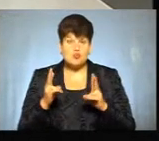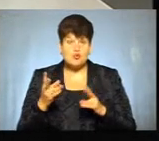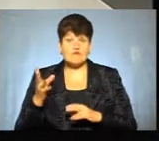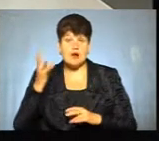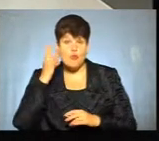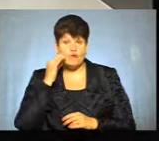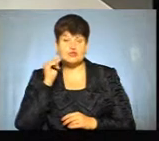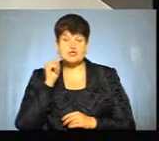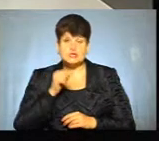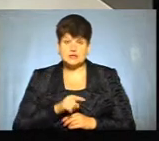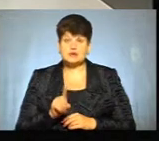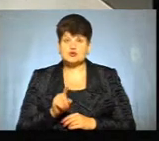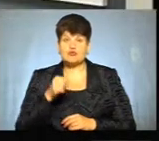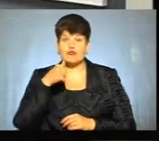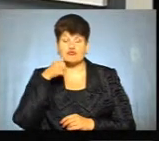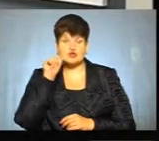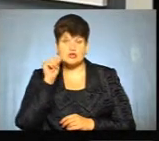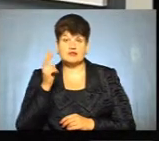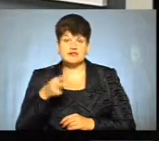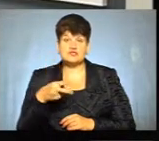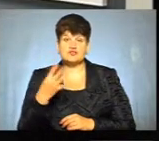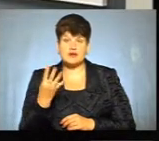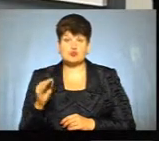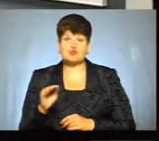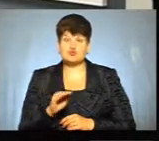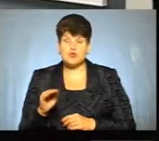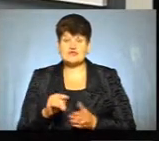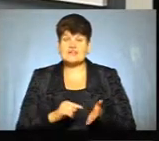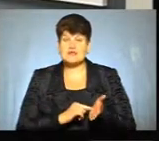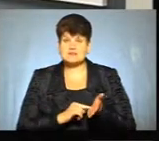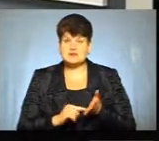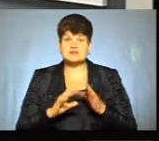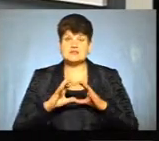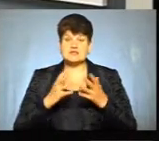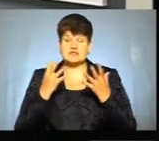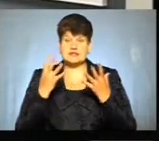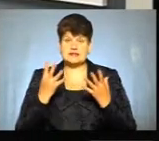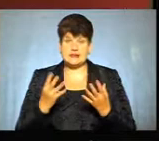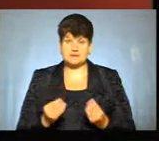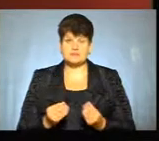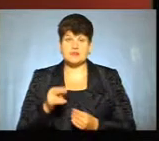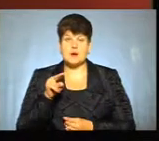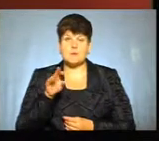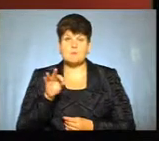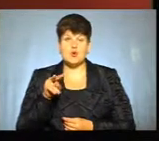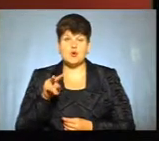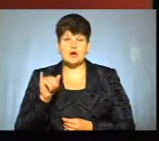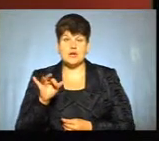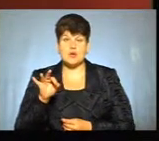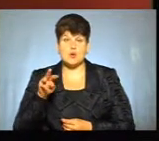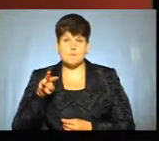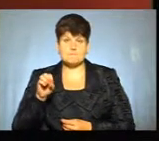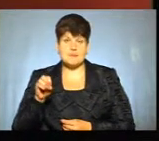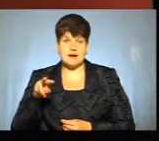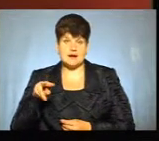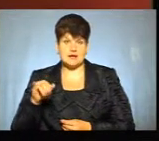що вчора, якраз 24 жовтня, відмічався Всесвітній день поліомієліту. А наскільки ми знаємо,